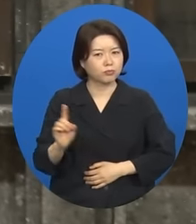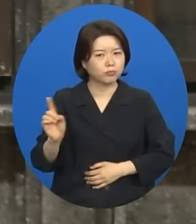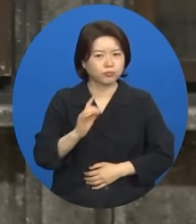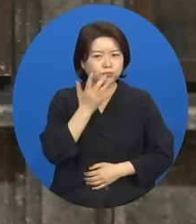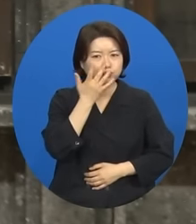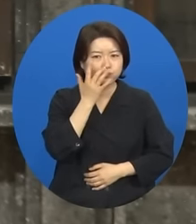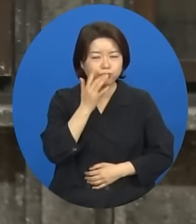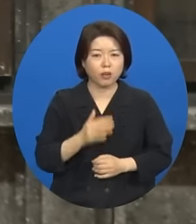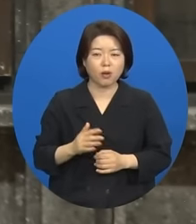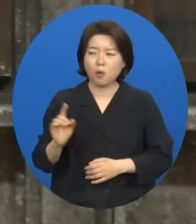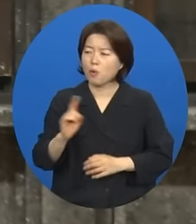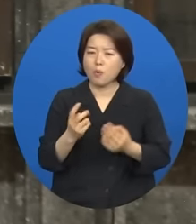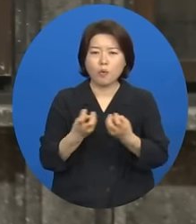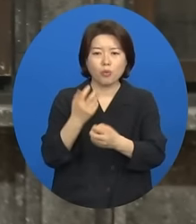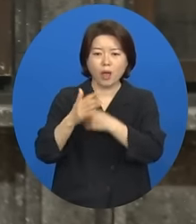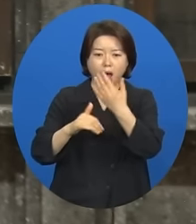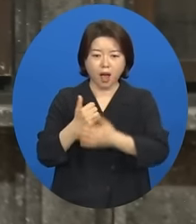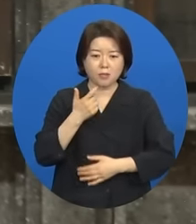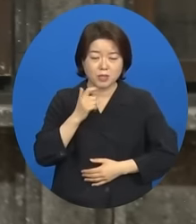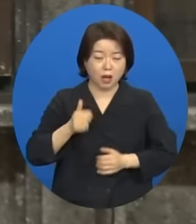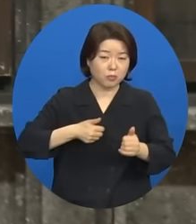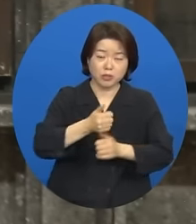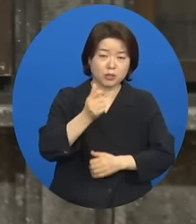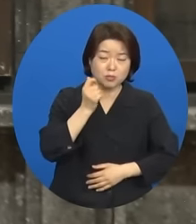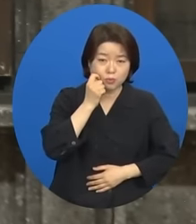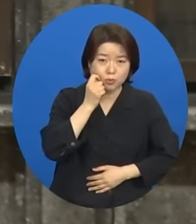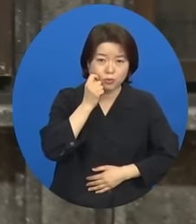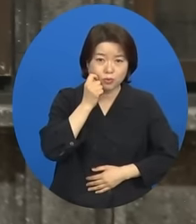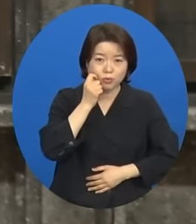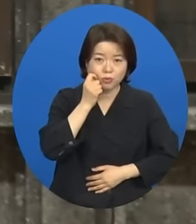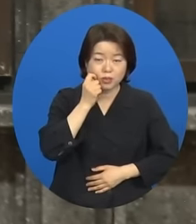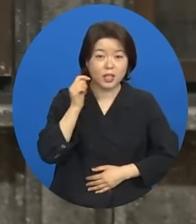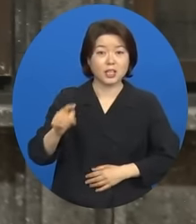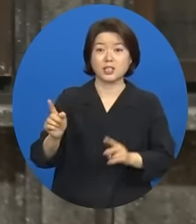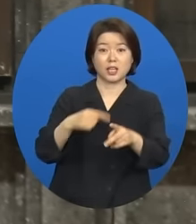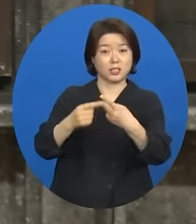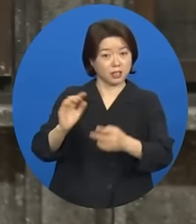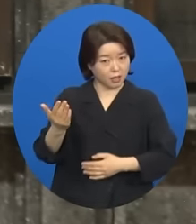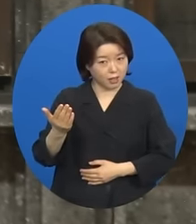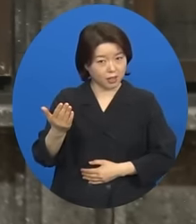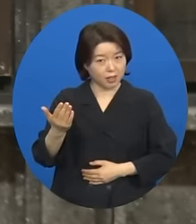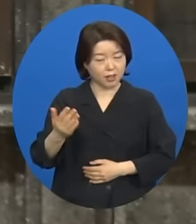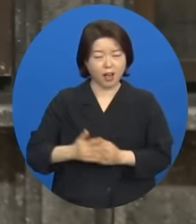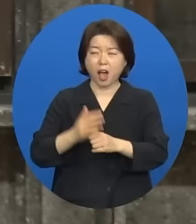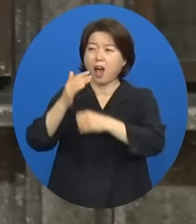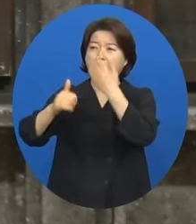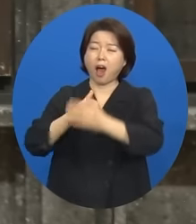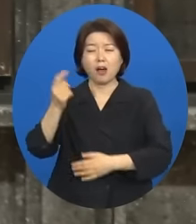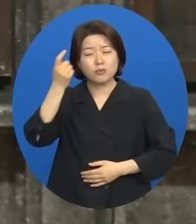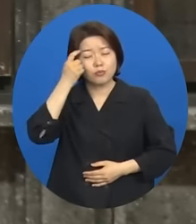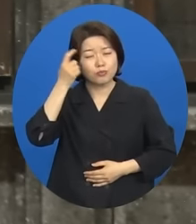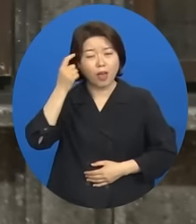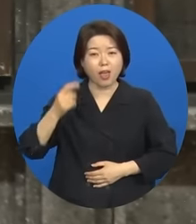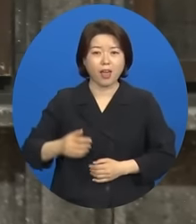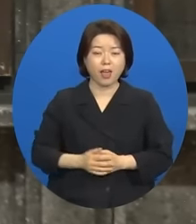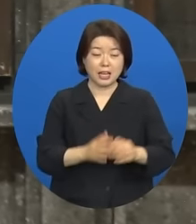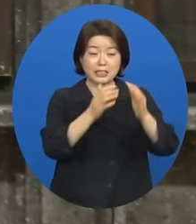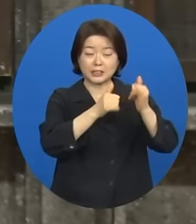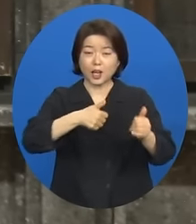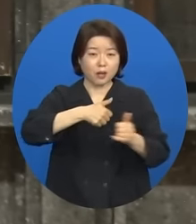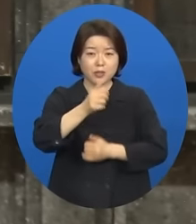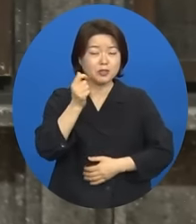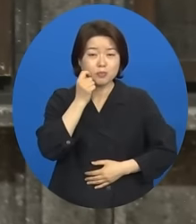거죠. 어떻게 하나님이 야곱을 이길 수가 없냐는 것이죠. 여러분 이게 이해가 되세요? 아니 하나님이 어떻게 사람을 못